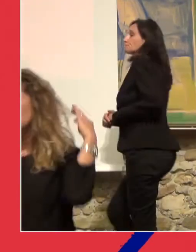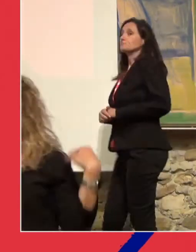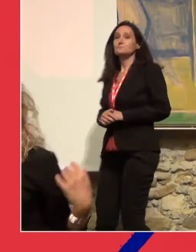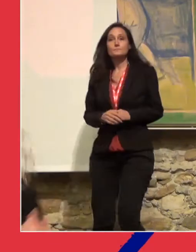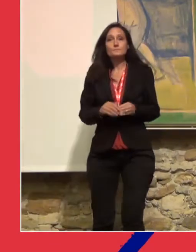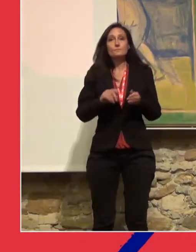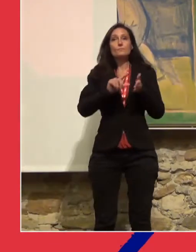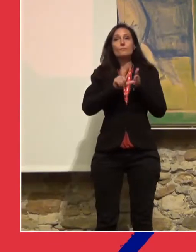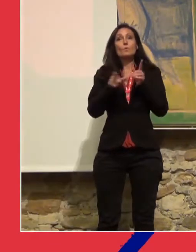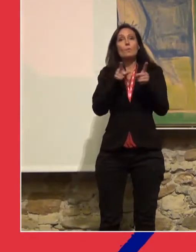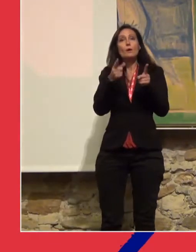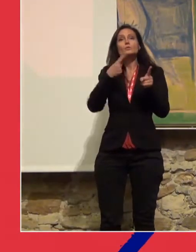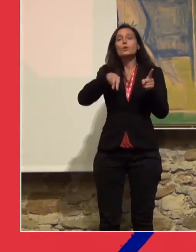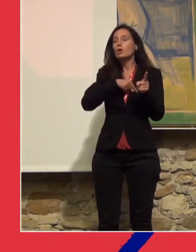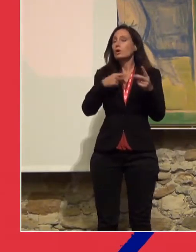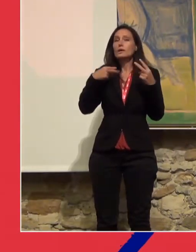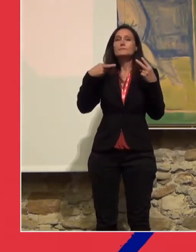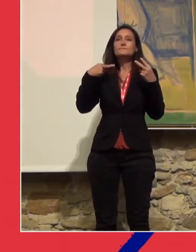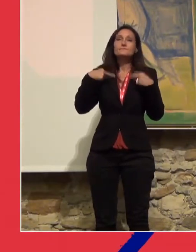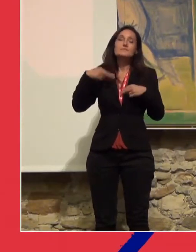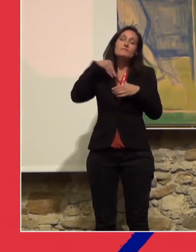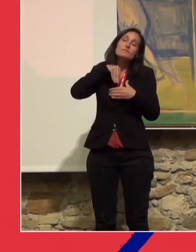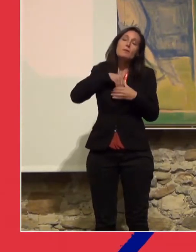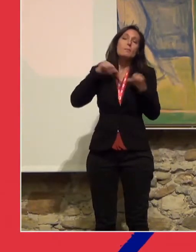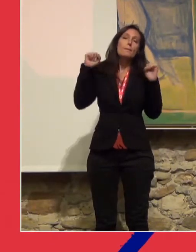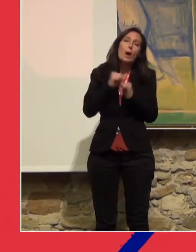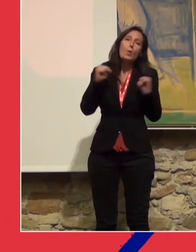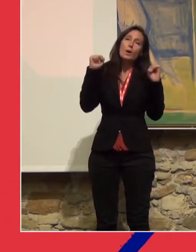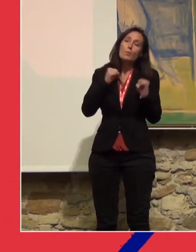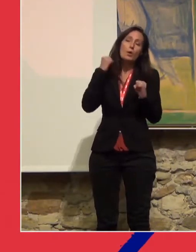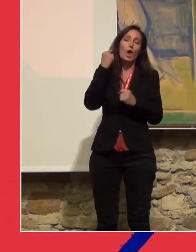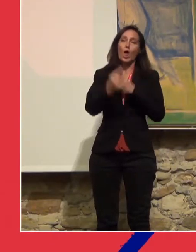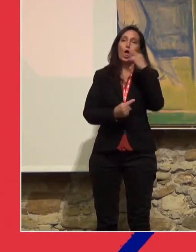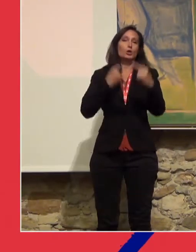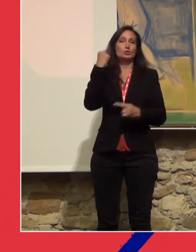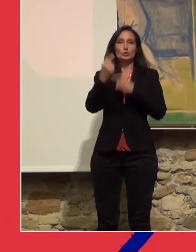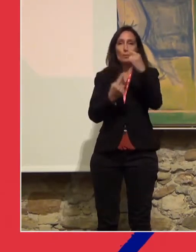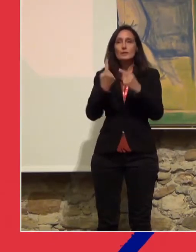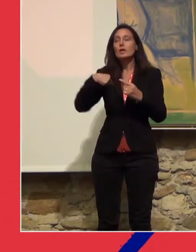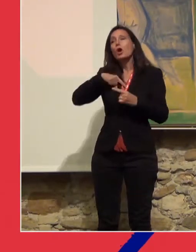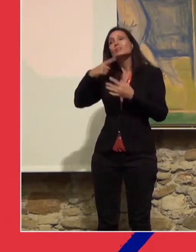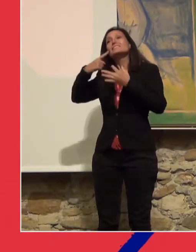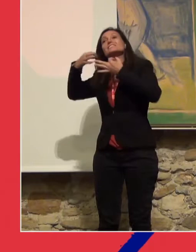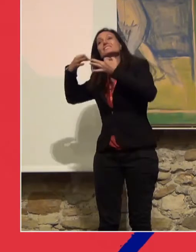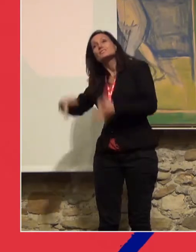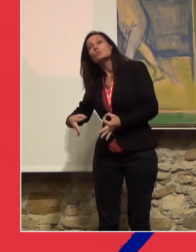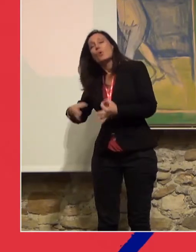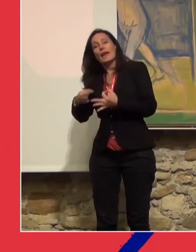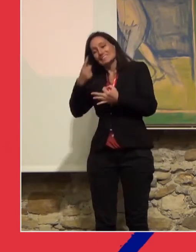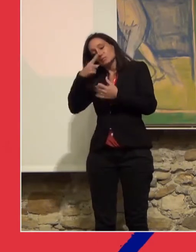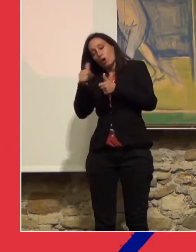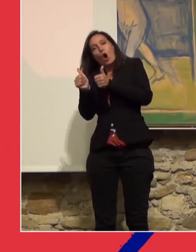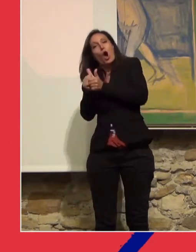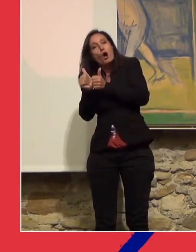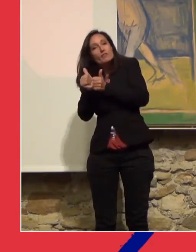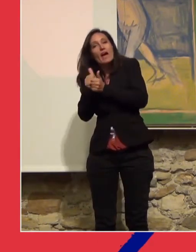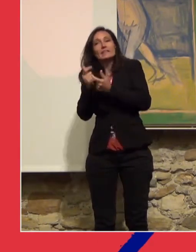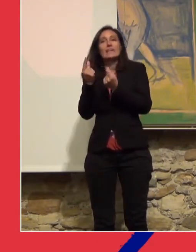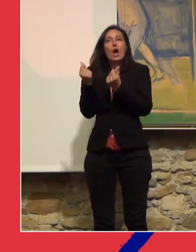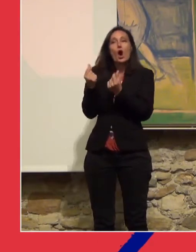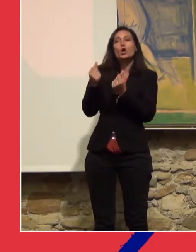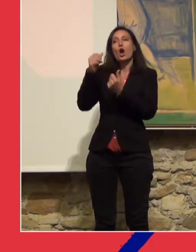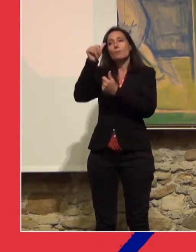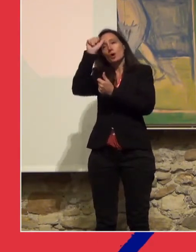e religiosi della nostra convivenza. Tutti siamo investiti dalla paura che cambia il clima sociale e le